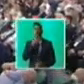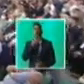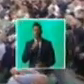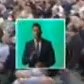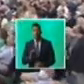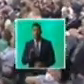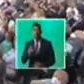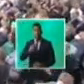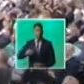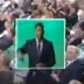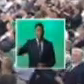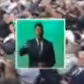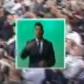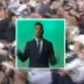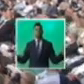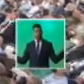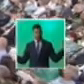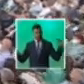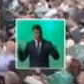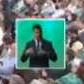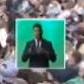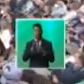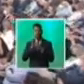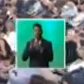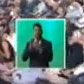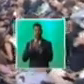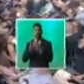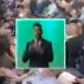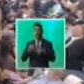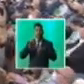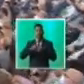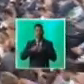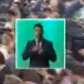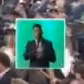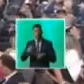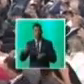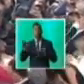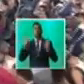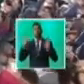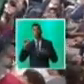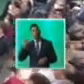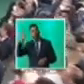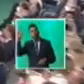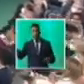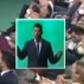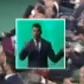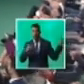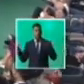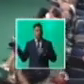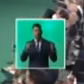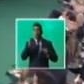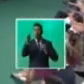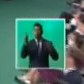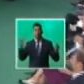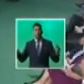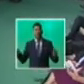τους με βάση τους σχηματισμούς που θα έχουν προκύψει από τις εκλογές, τότε θα γίνει σε τρίτο επίπεδο η πρόταση για πρόσωπα που